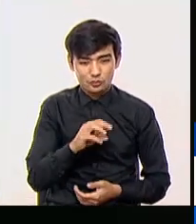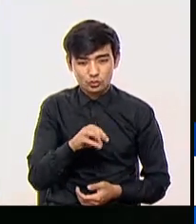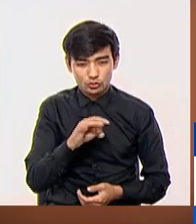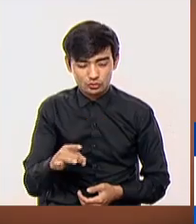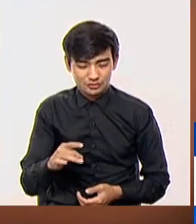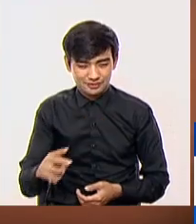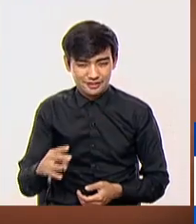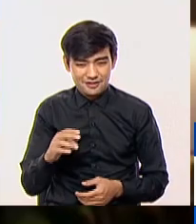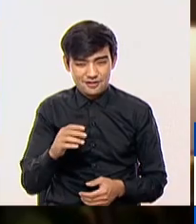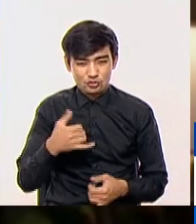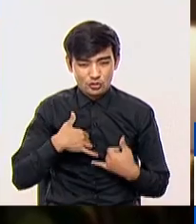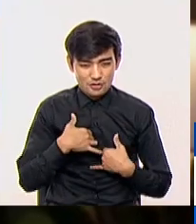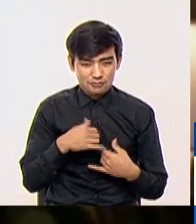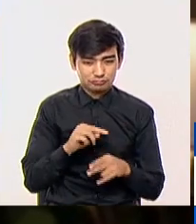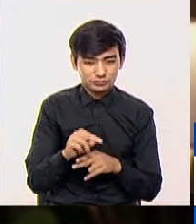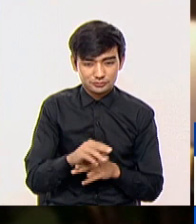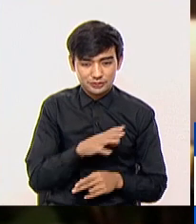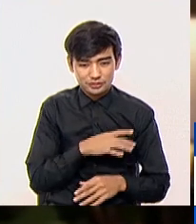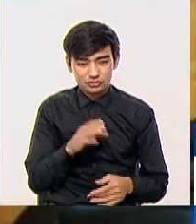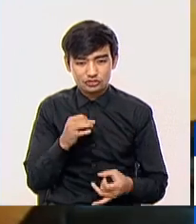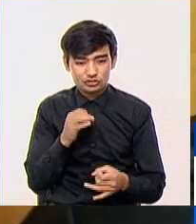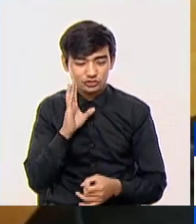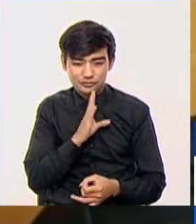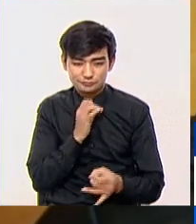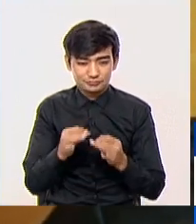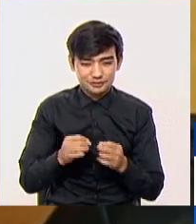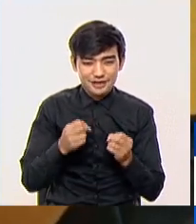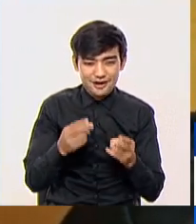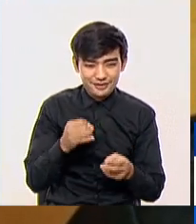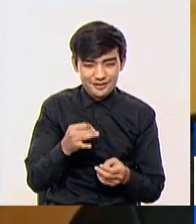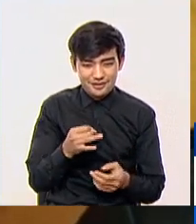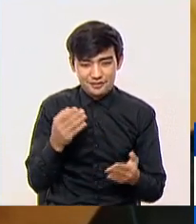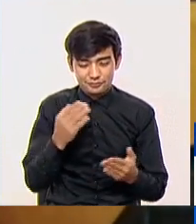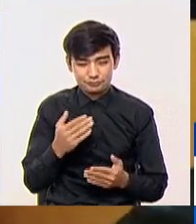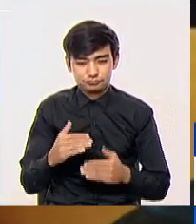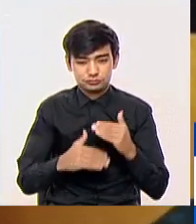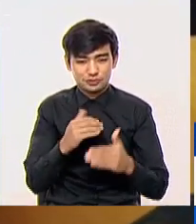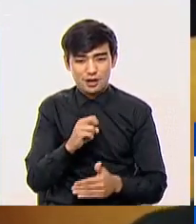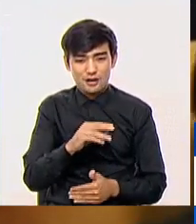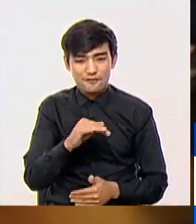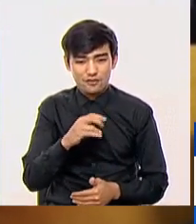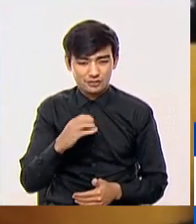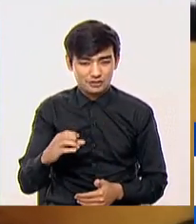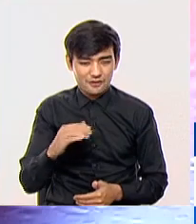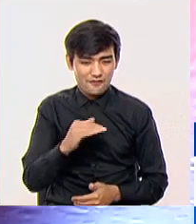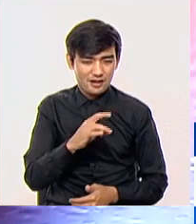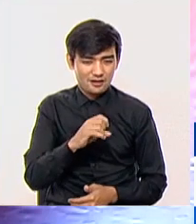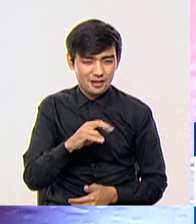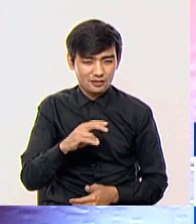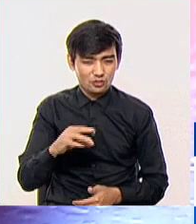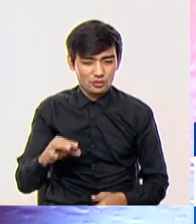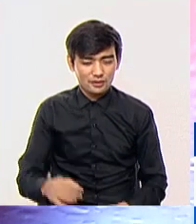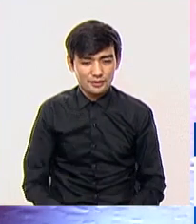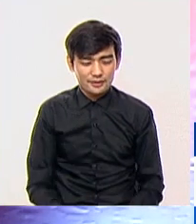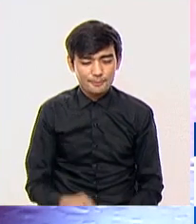парня настоящим учителем в мире взаимоотношений с женщинами, с чего и начинается карьера будущего Альфонса Фернандо. Сценарий зацепил